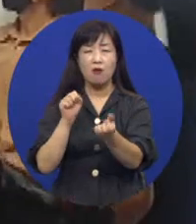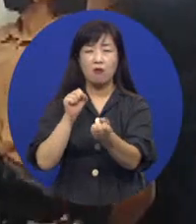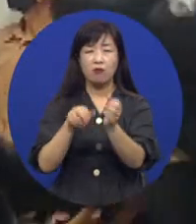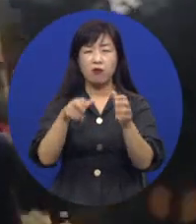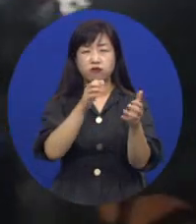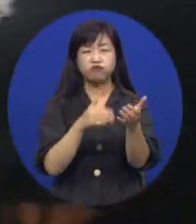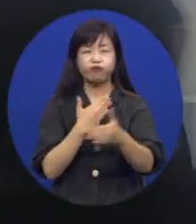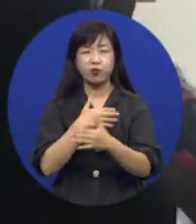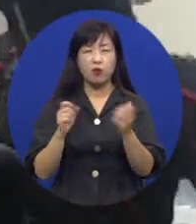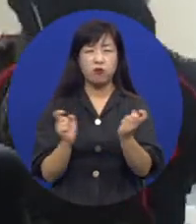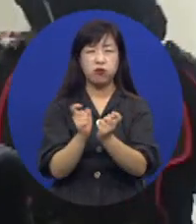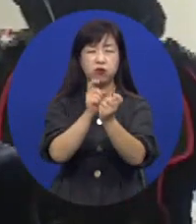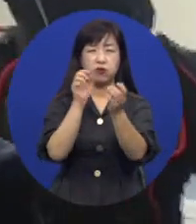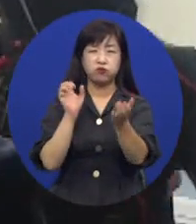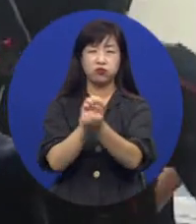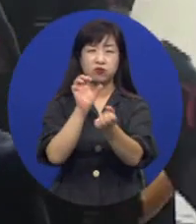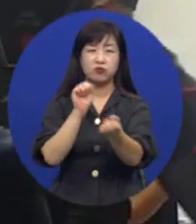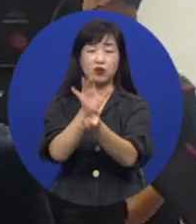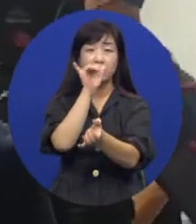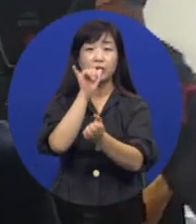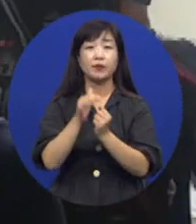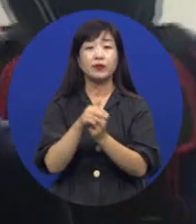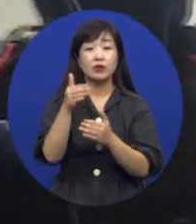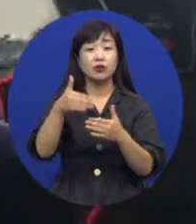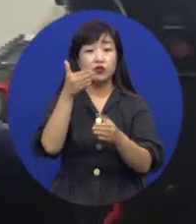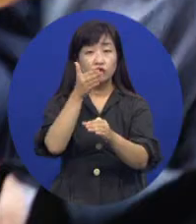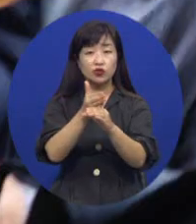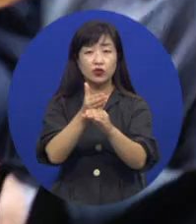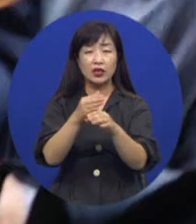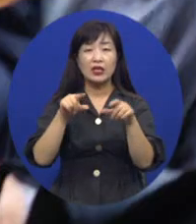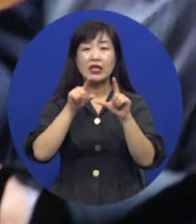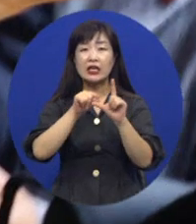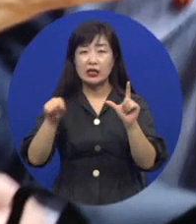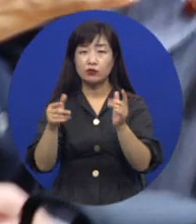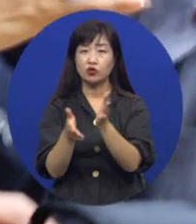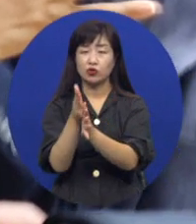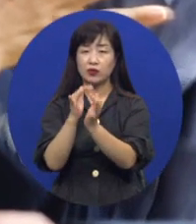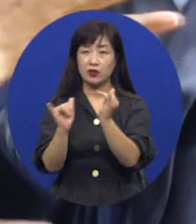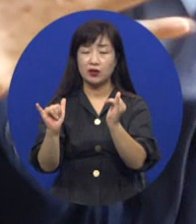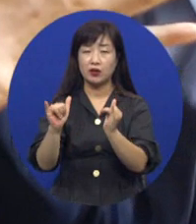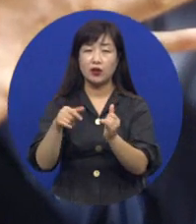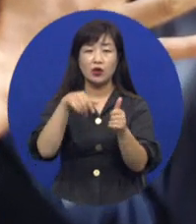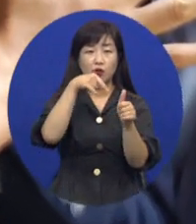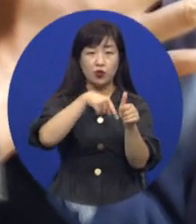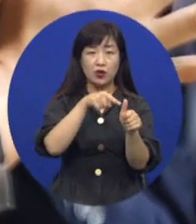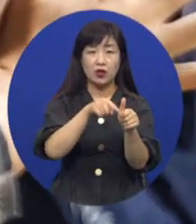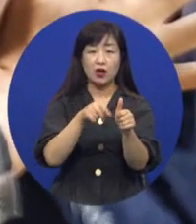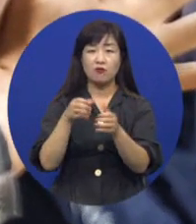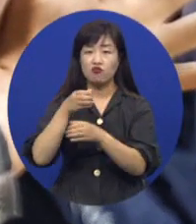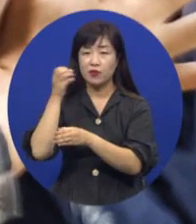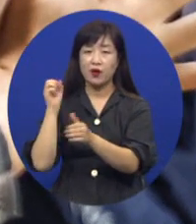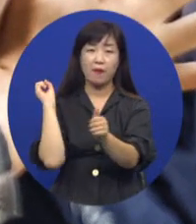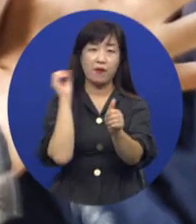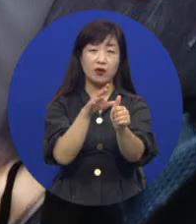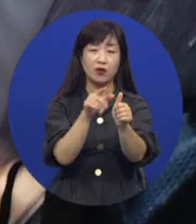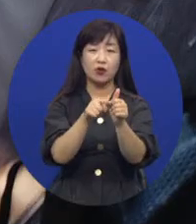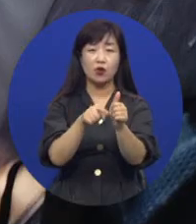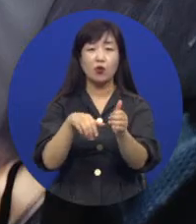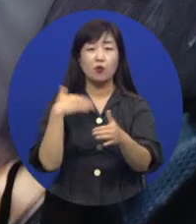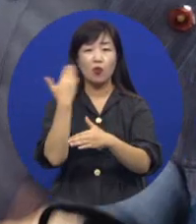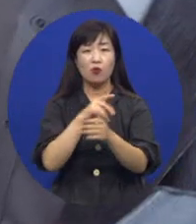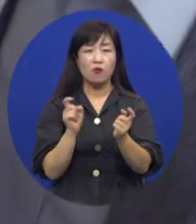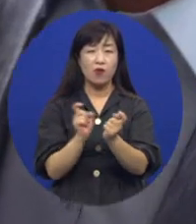몸싸움이 벌어집니다. 이 과정에서 일부 주민들은 위성곤 의원에게 물병을 던졌고 몸싸움